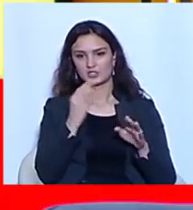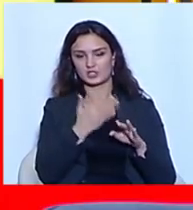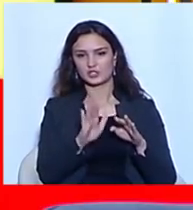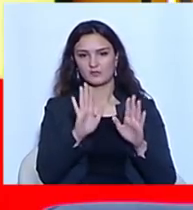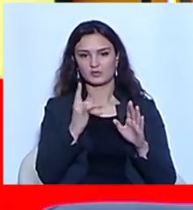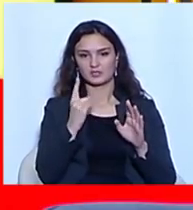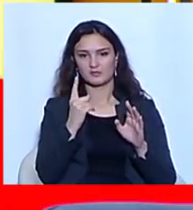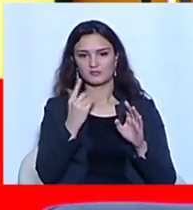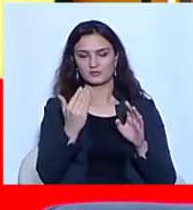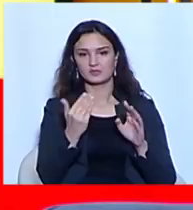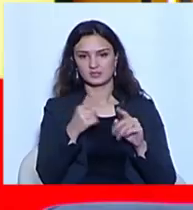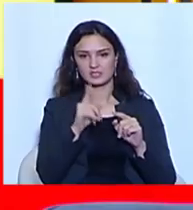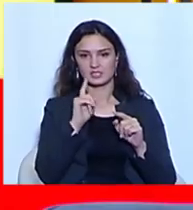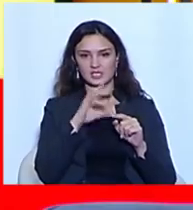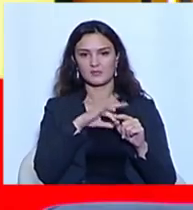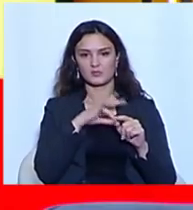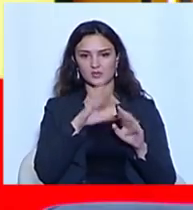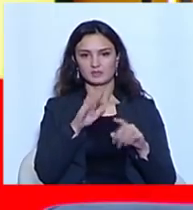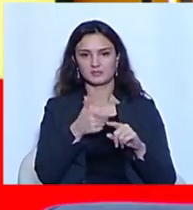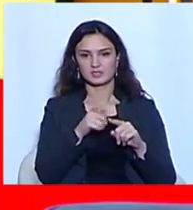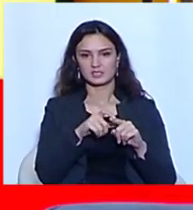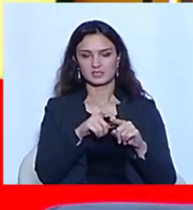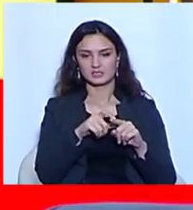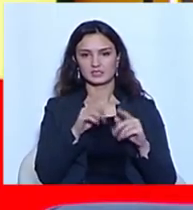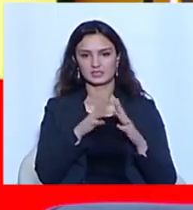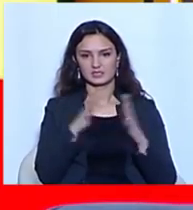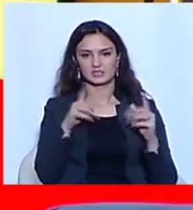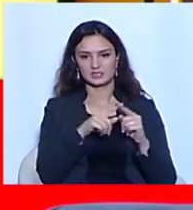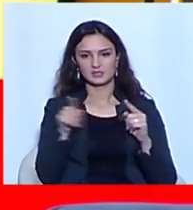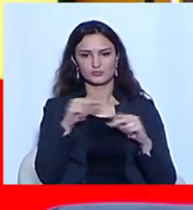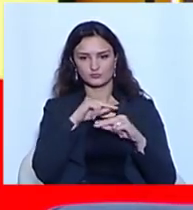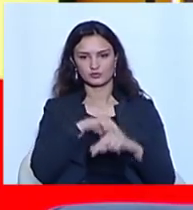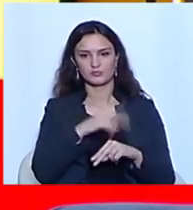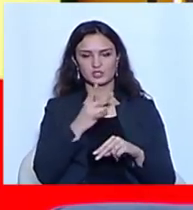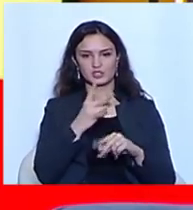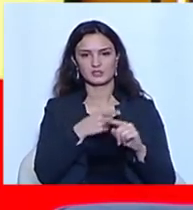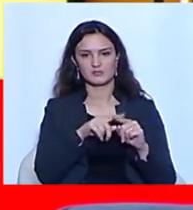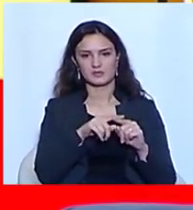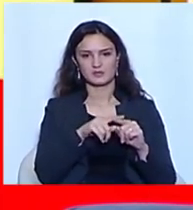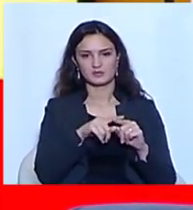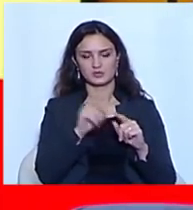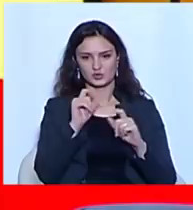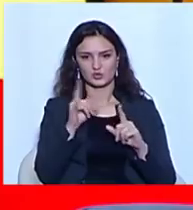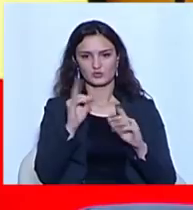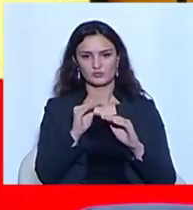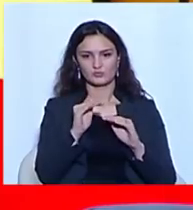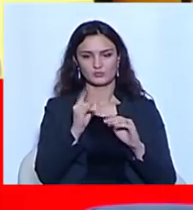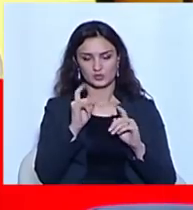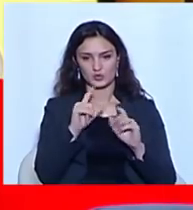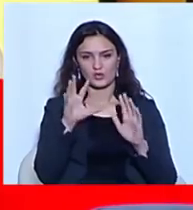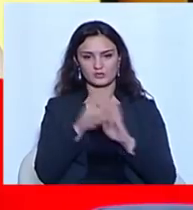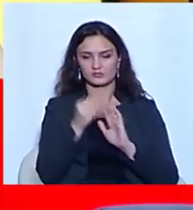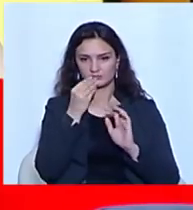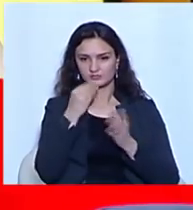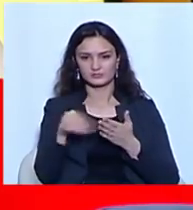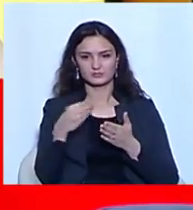ერთი ბავშვისათვის და თანაც სასარგებლო. ამიტომ ძალიან დიდი სამუშაო უძღვის წინ იმ არჩევანს, რომელსაც უკვე სკოლის ბუფეტში გააკეთებს ბავშვი.